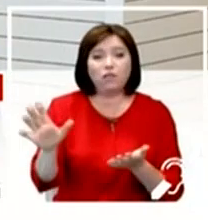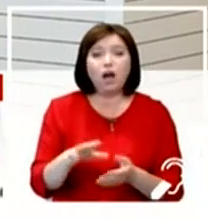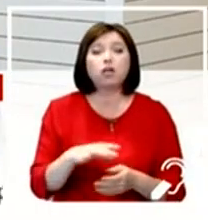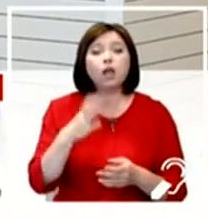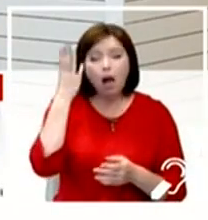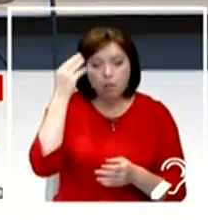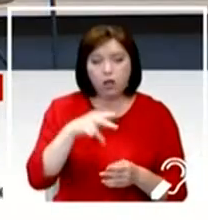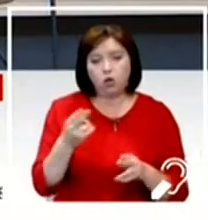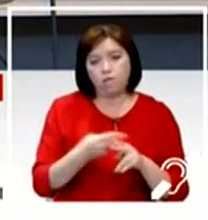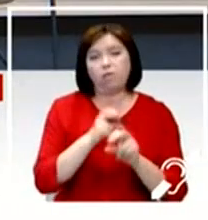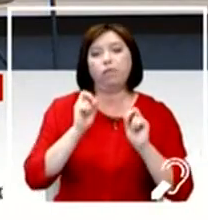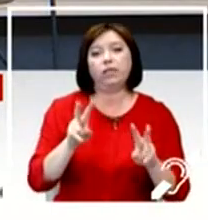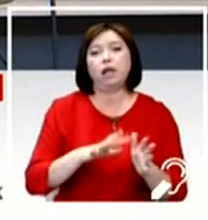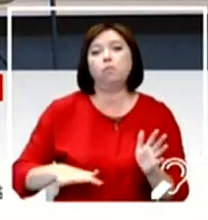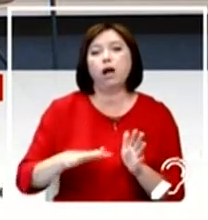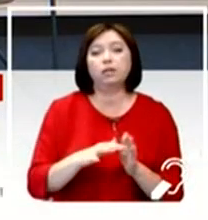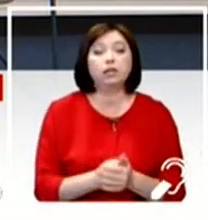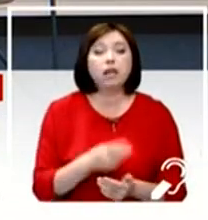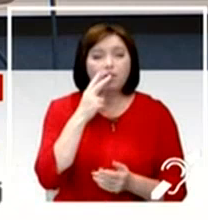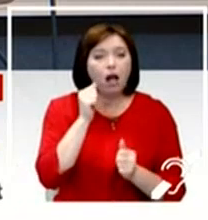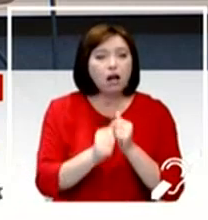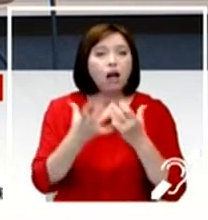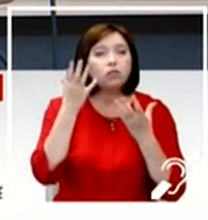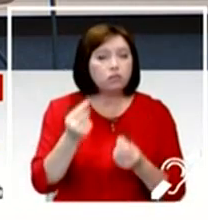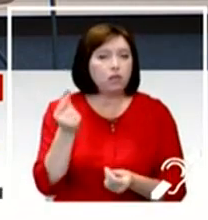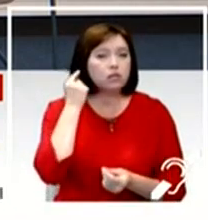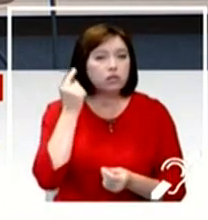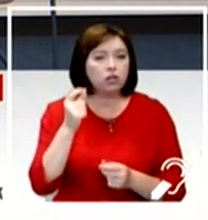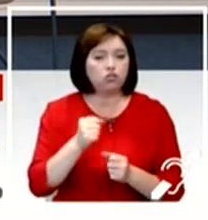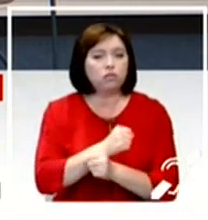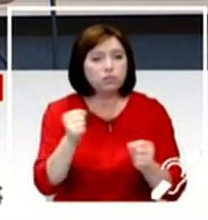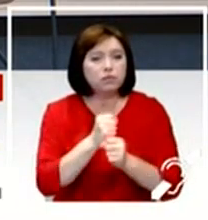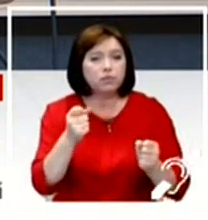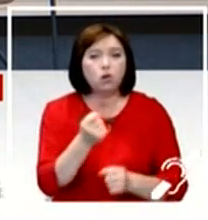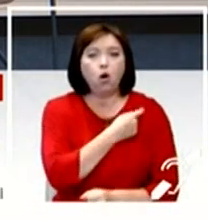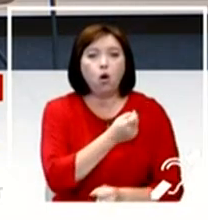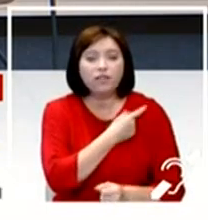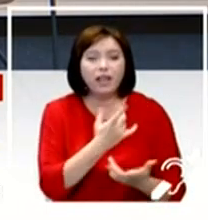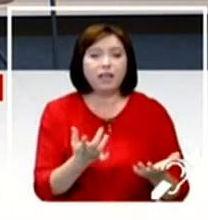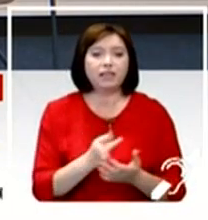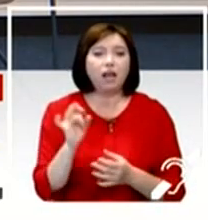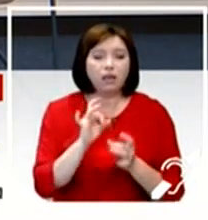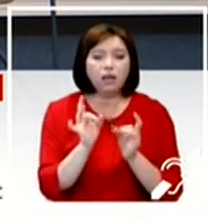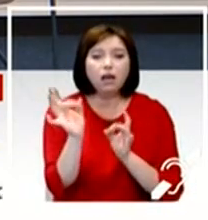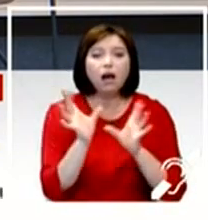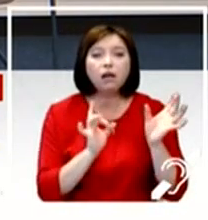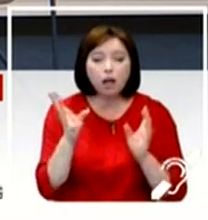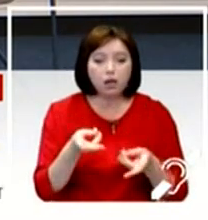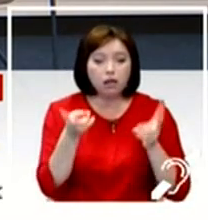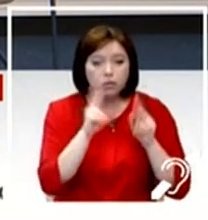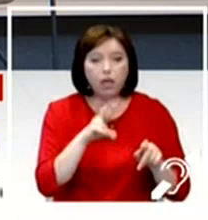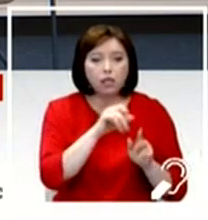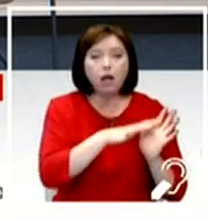sub amenințare militară practic zilnic vedem atacuri în regiunea odesa și rămășițe din acele proiectile cad pe teritoriul